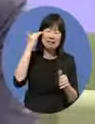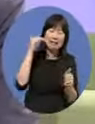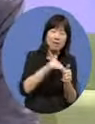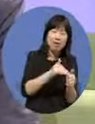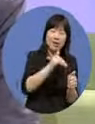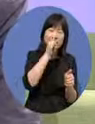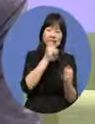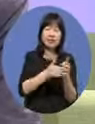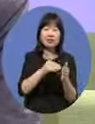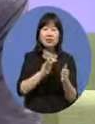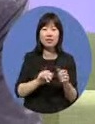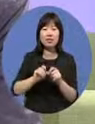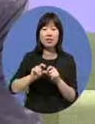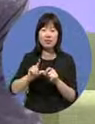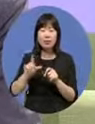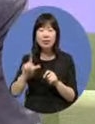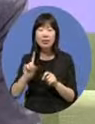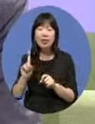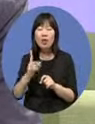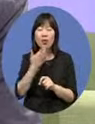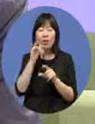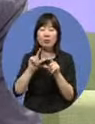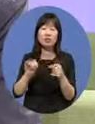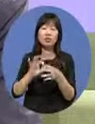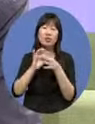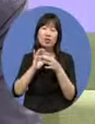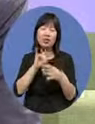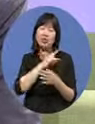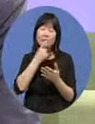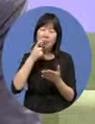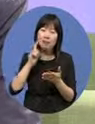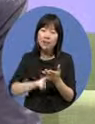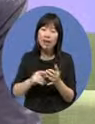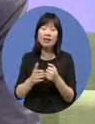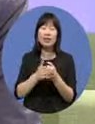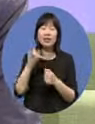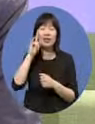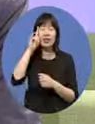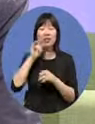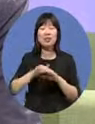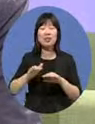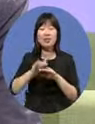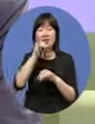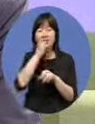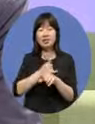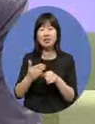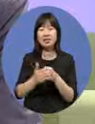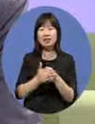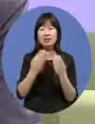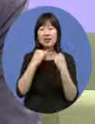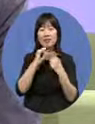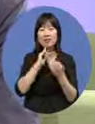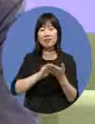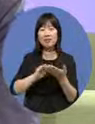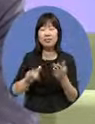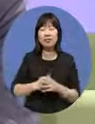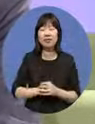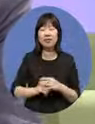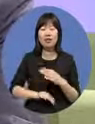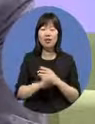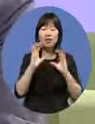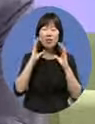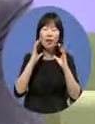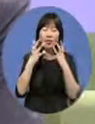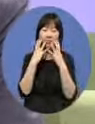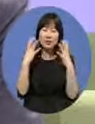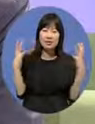그런 애도 있지만 대부분의 아이들은 먹는 걸 통해서 가장 쉬운 게 예, 이제 스트레스를 이제 풀어준 것들이 되게 많습니다. 그래서 우리